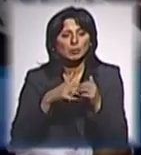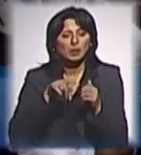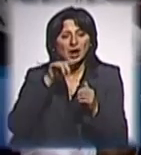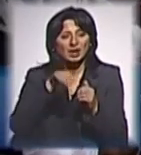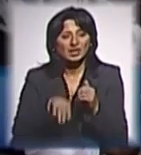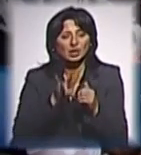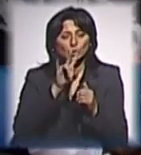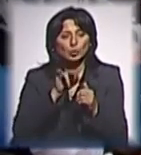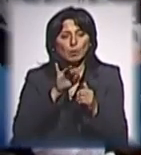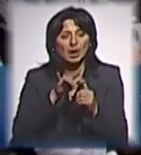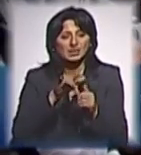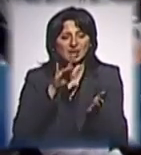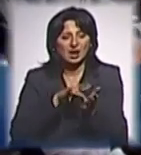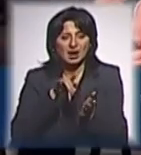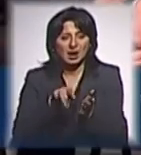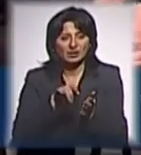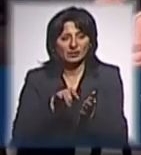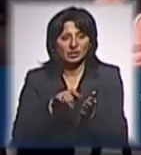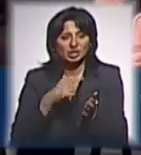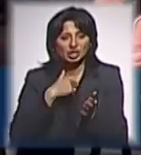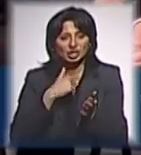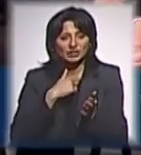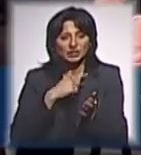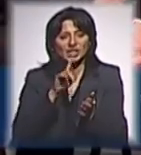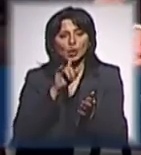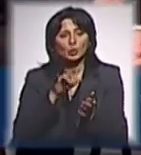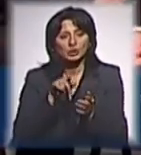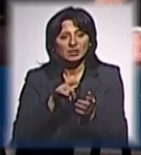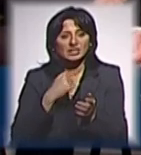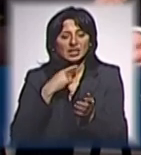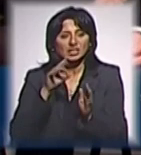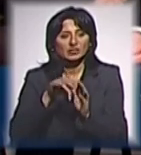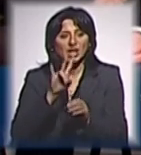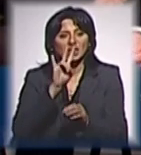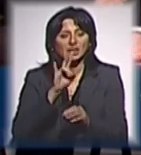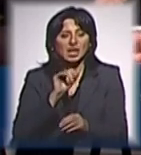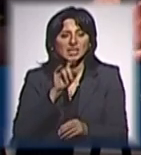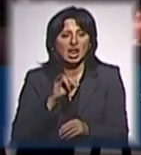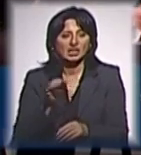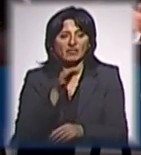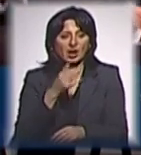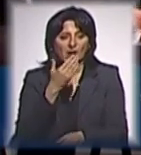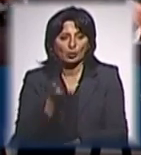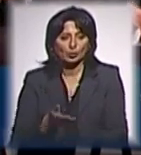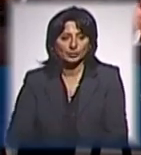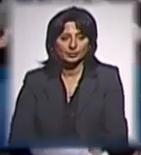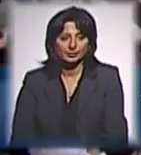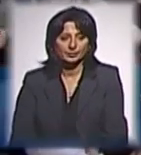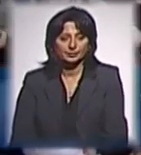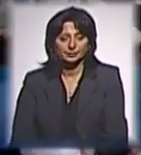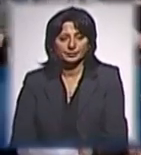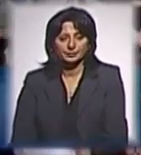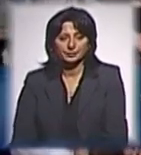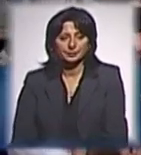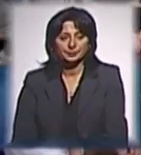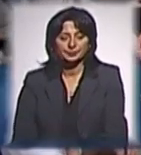იდგა ნოდარდუმბაძე, ბატონ ნოდარდუმბაძე და იდგა ჩვენი ნინო ხუნდაძე. ნინო კენციყრის ნაძალადევის რაიონში და მინდა რომ ჩვენმა მოსახლეობამ